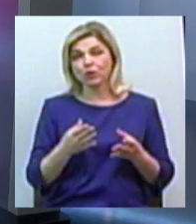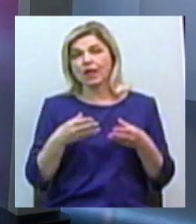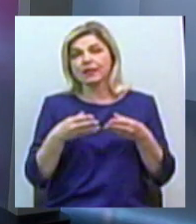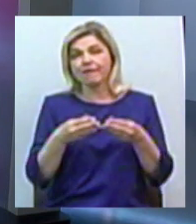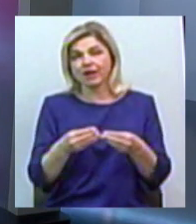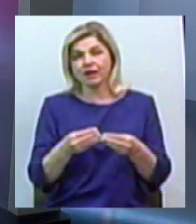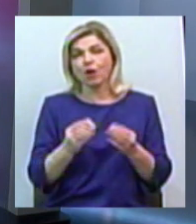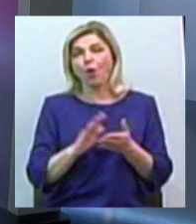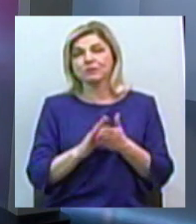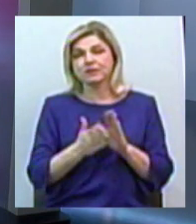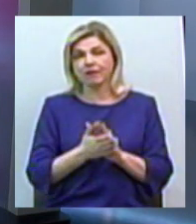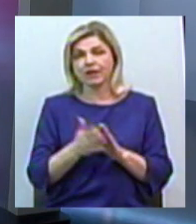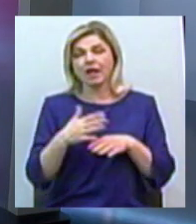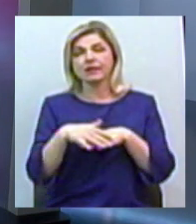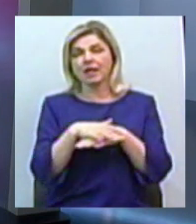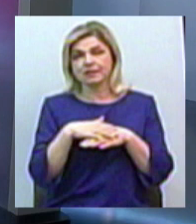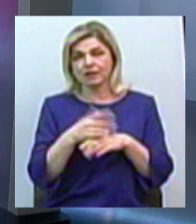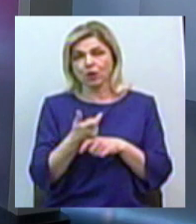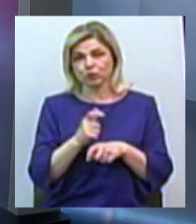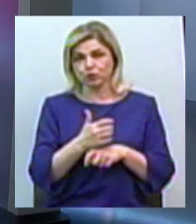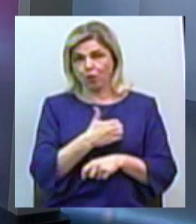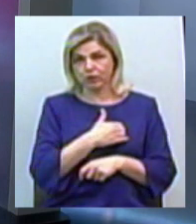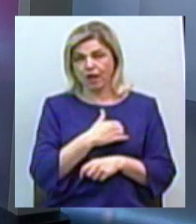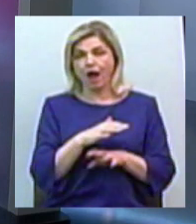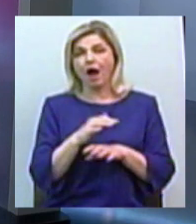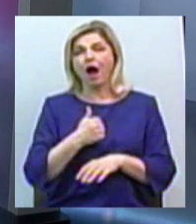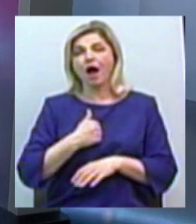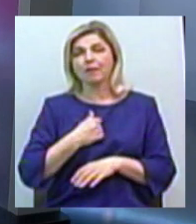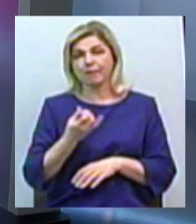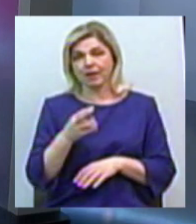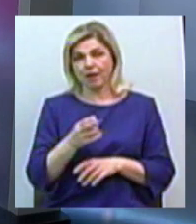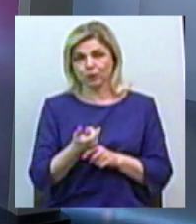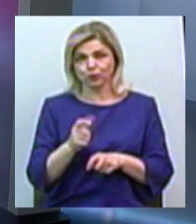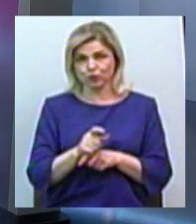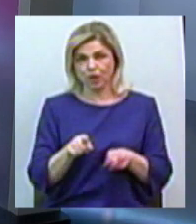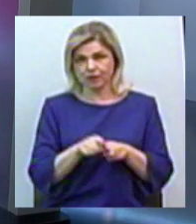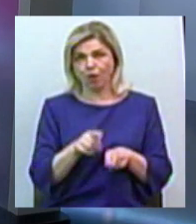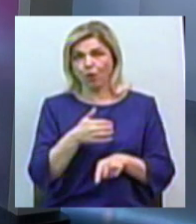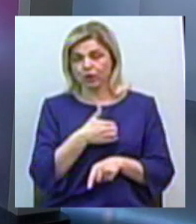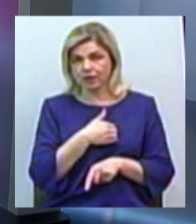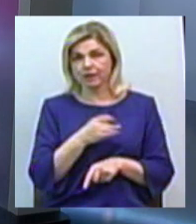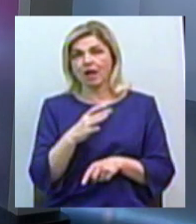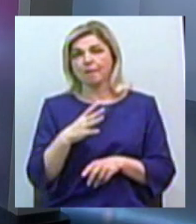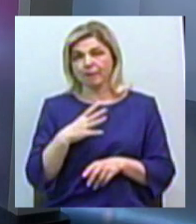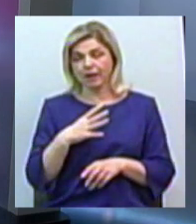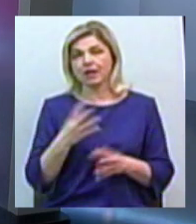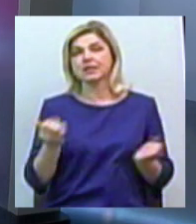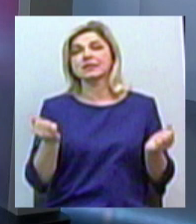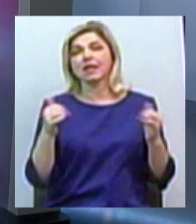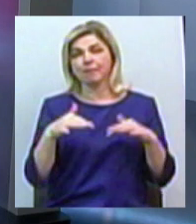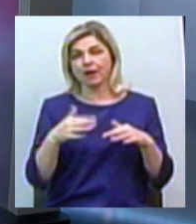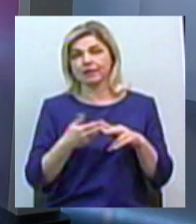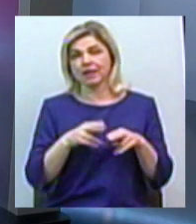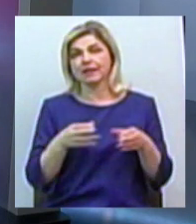обставин населення дуже сильно цього хотіло, армія цього хотіла. І під тиском цих обставин була зібрана ця делегація, яка